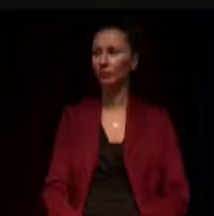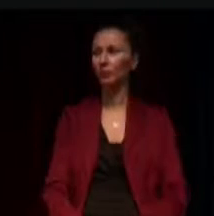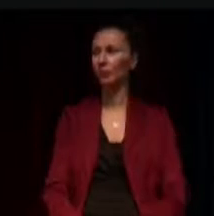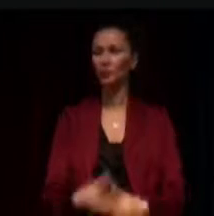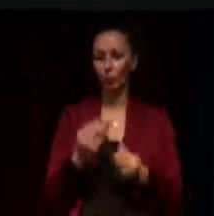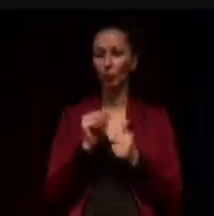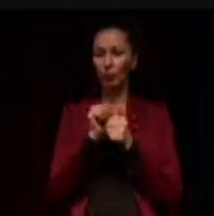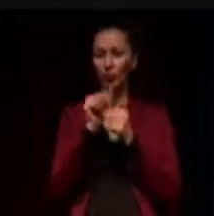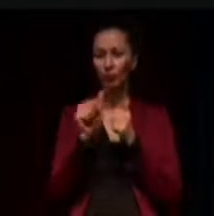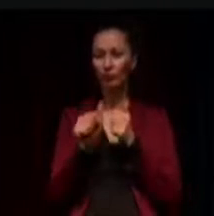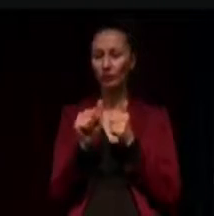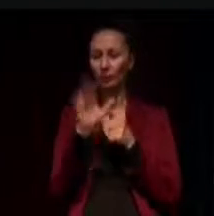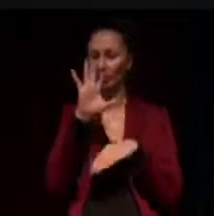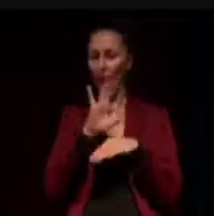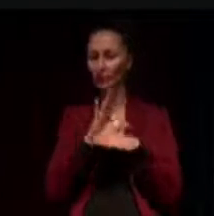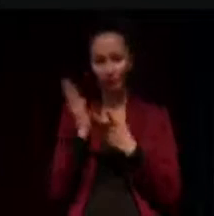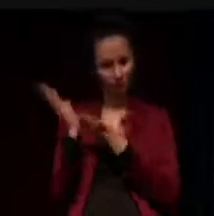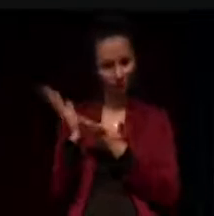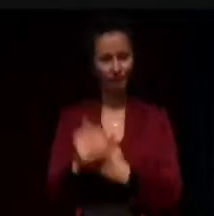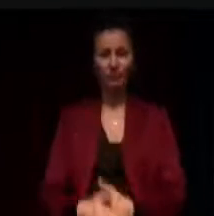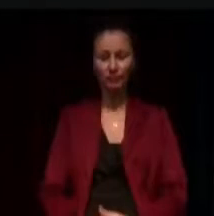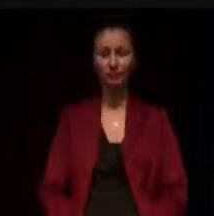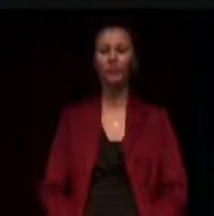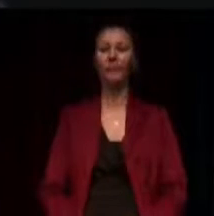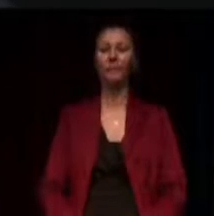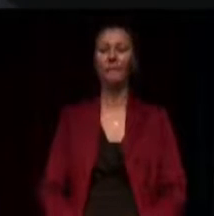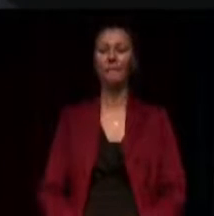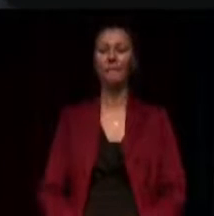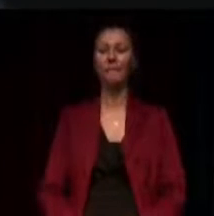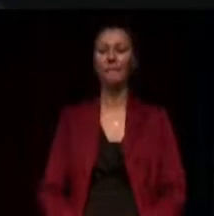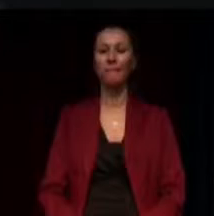Başkanım, 35 dakika oldu. Evet, tamam. Buyurun. Şimdi